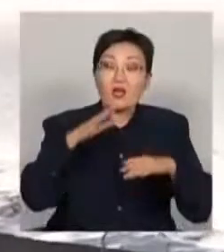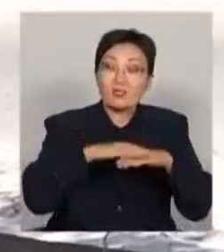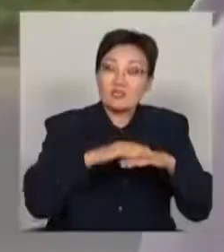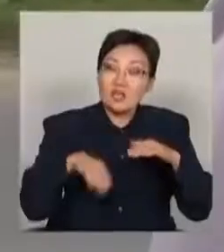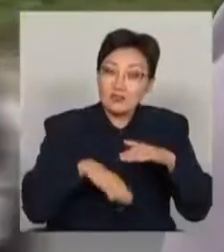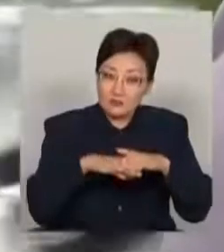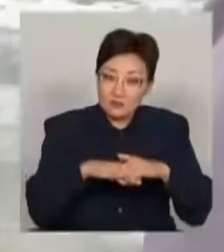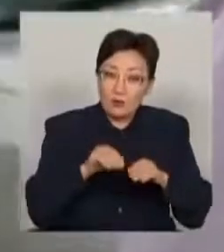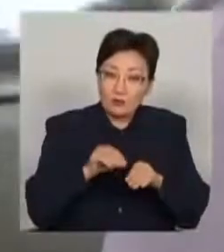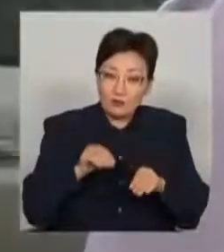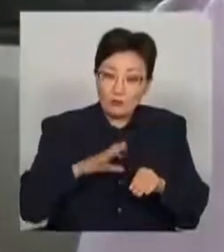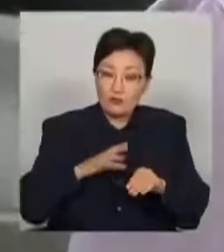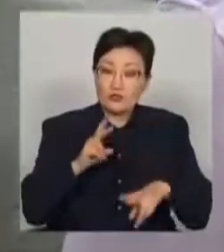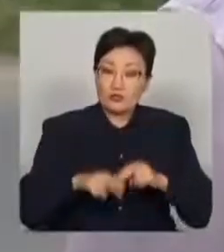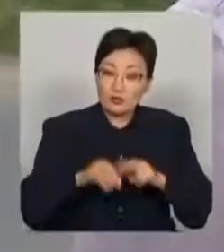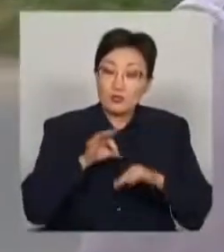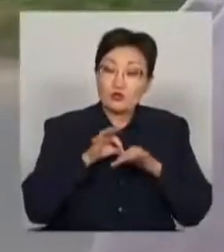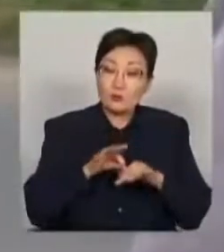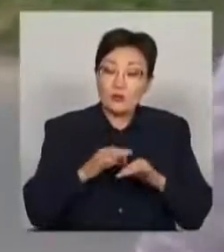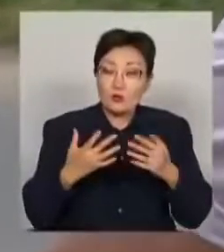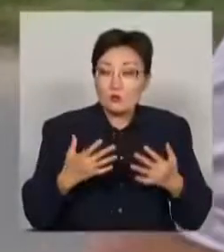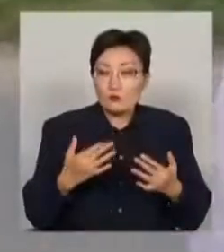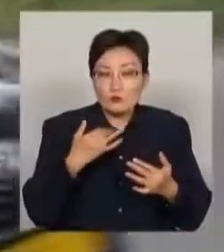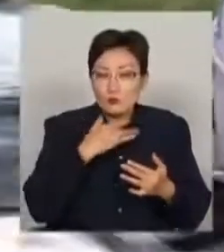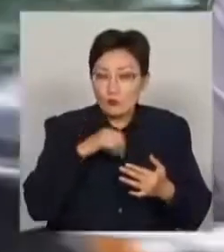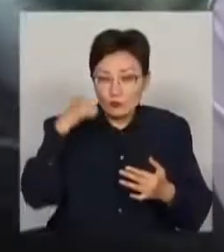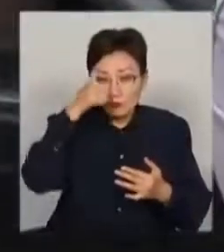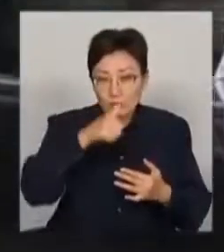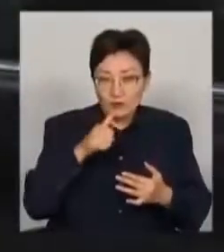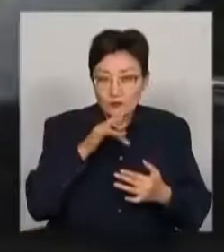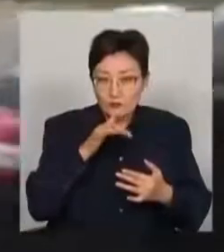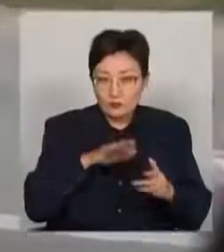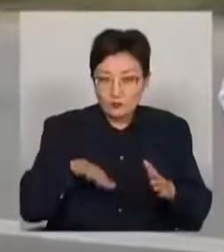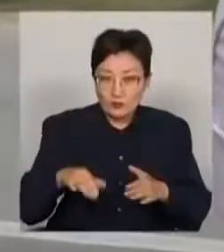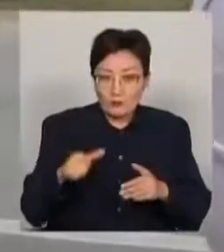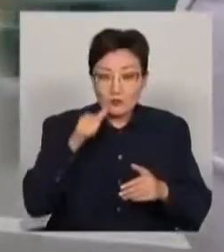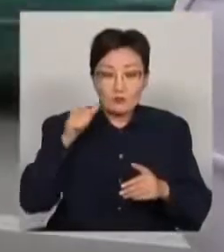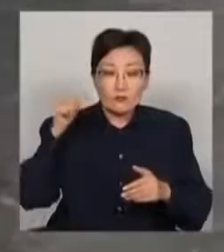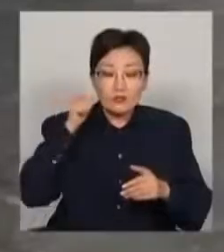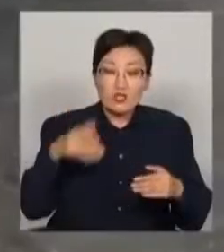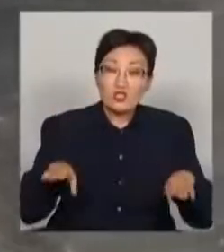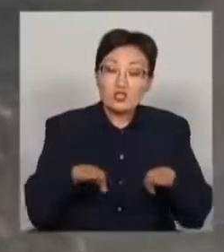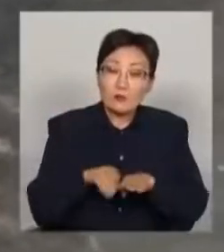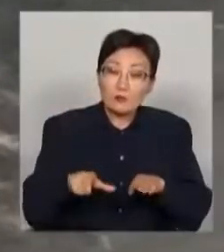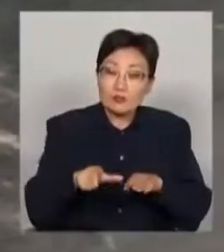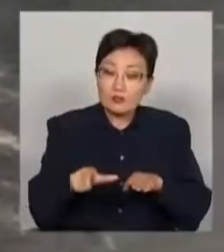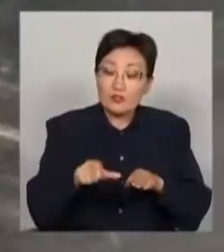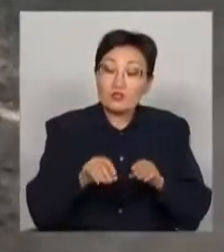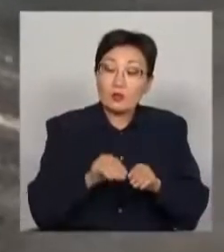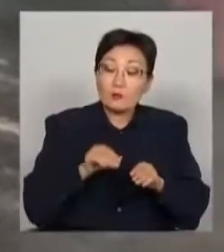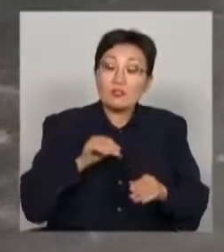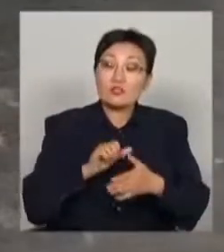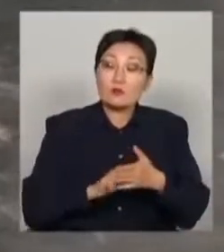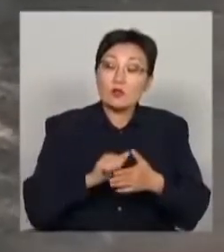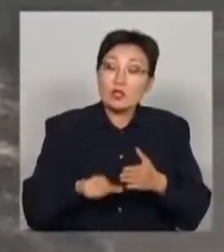оқшаш. Строительствоның жүріп жатқанына уже қаншама жыл болды. Міне, былтыр жапқан жолды. Кептелетін себебі